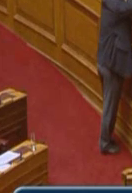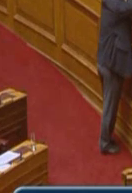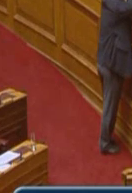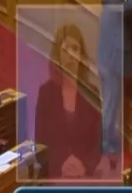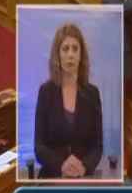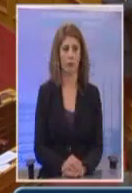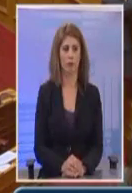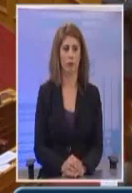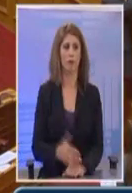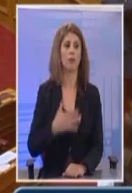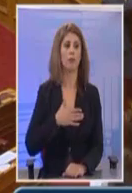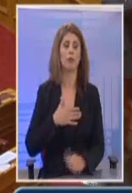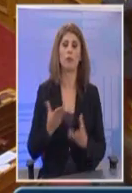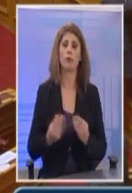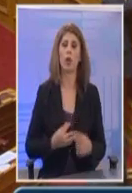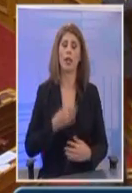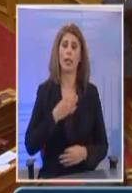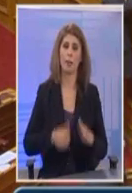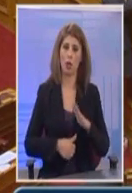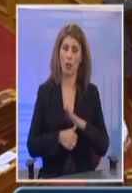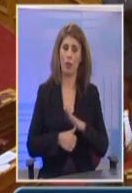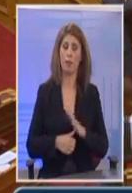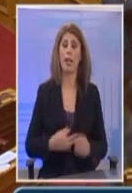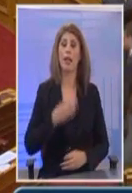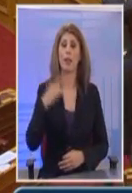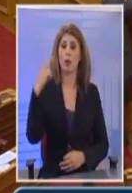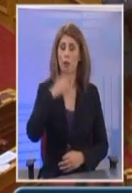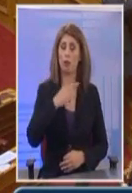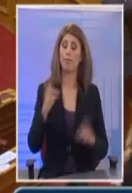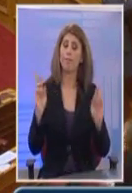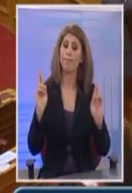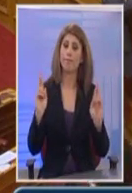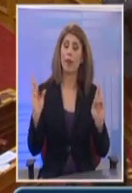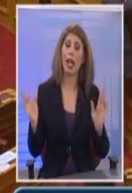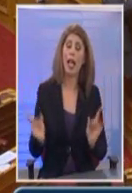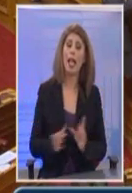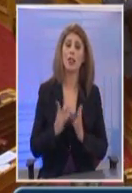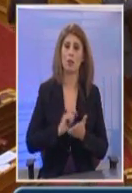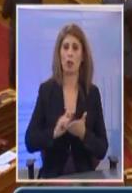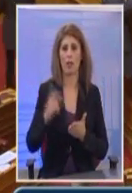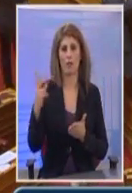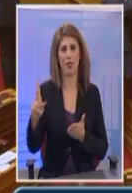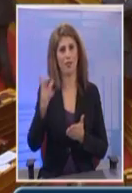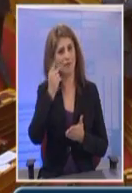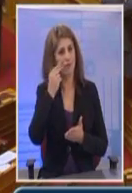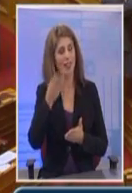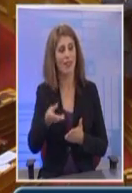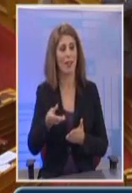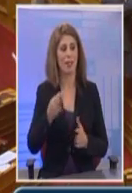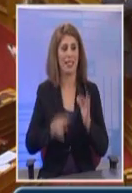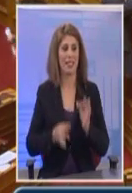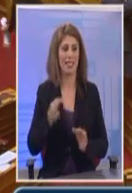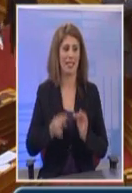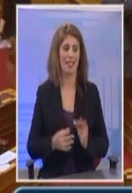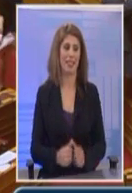Ευχαριστώ πολύ, κύριε Πρόεδρε. Κύριε Πρωθυπουργέ, ελπίζω έστω από το γραφείο σας να παρακολουθείτε τη